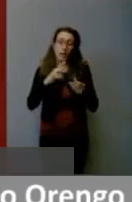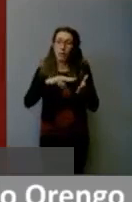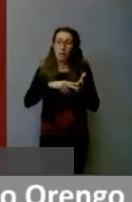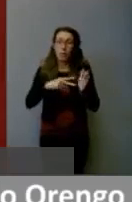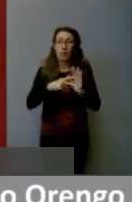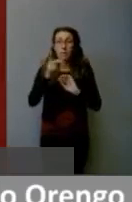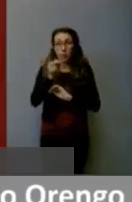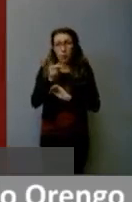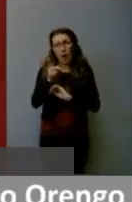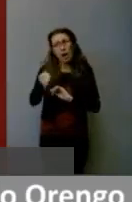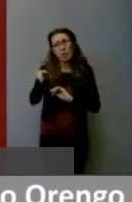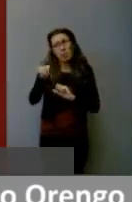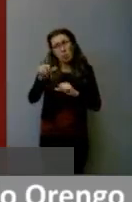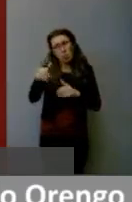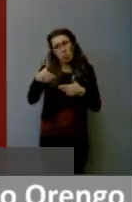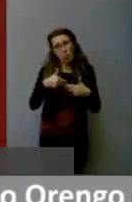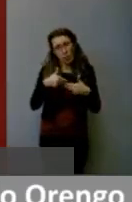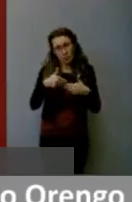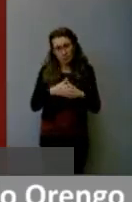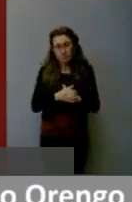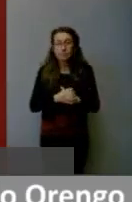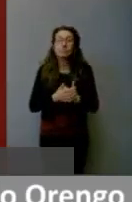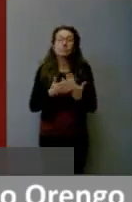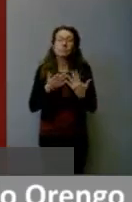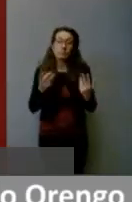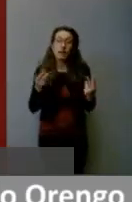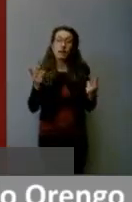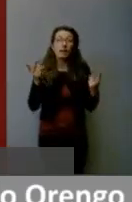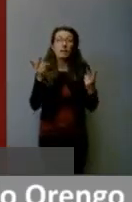può essere anche d'aiuto, se effettivamente